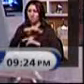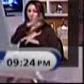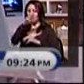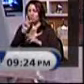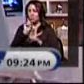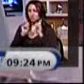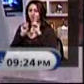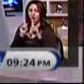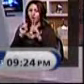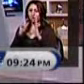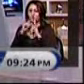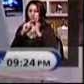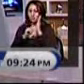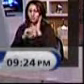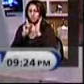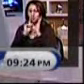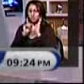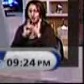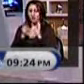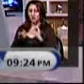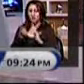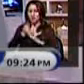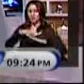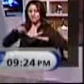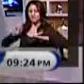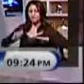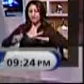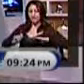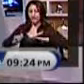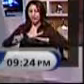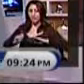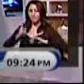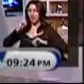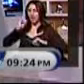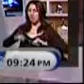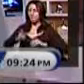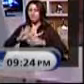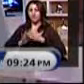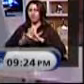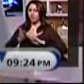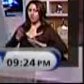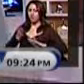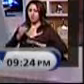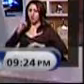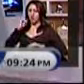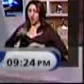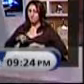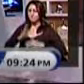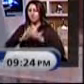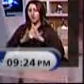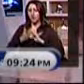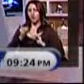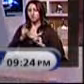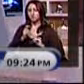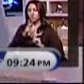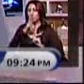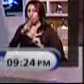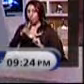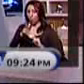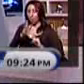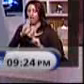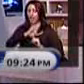وبعدين اديته للمحكمة الدستورية، المحكمة الدستورية ما هياش يمين ولا شمال، انت بتديها الدستور وبتقول لك ده دستور ولا